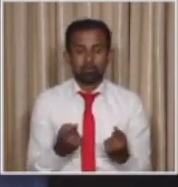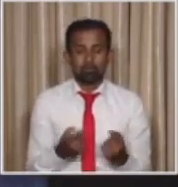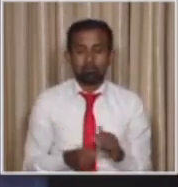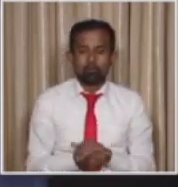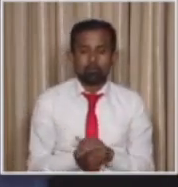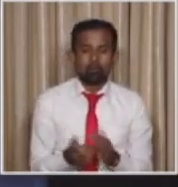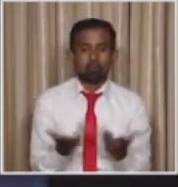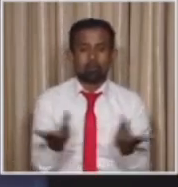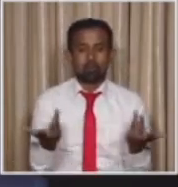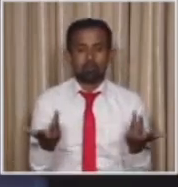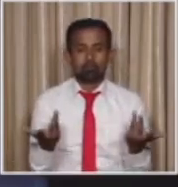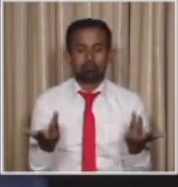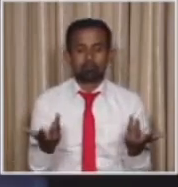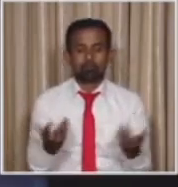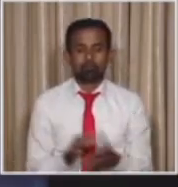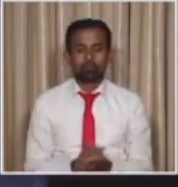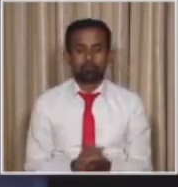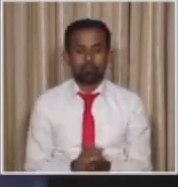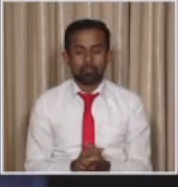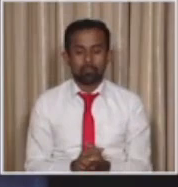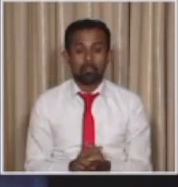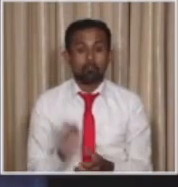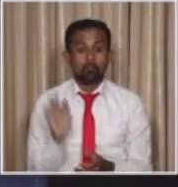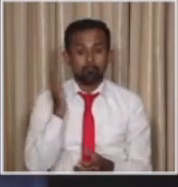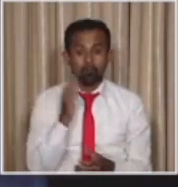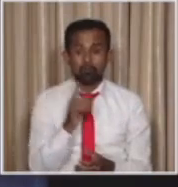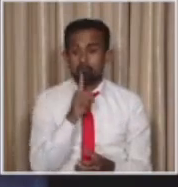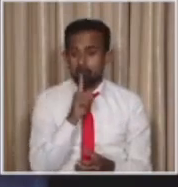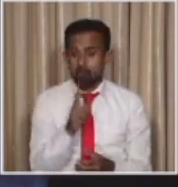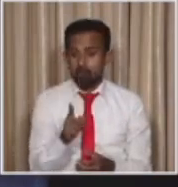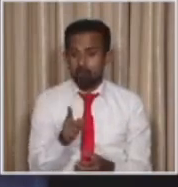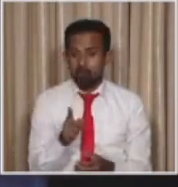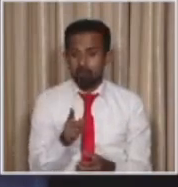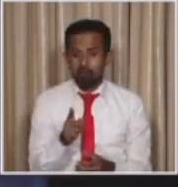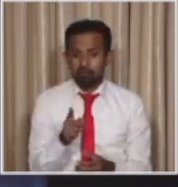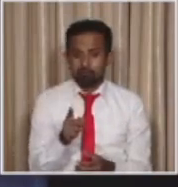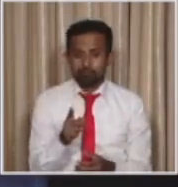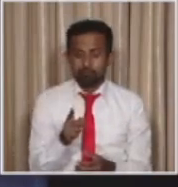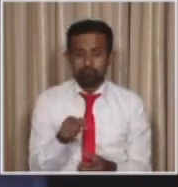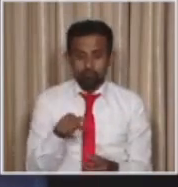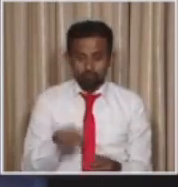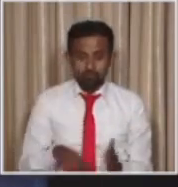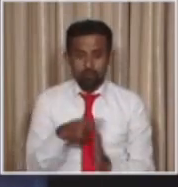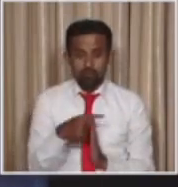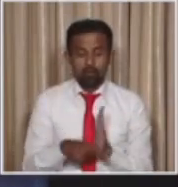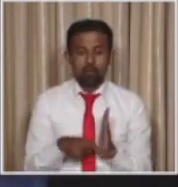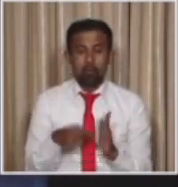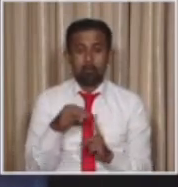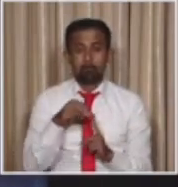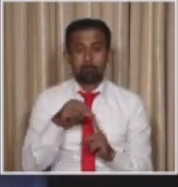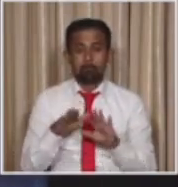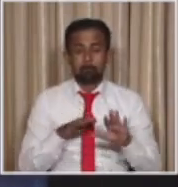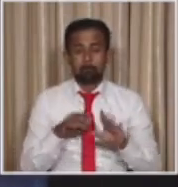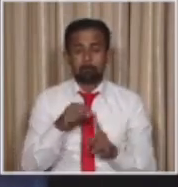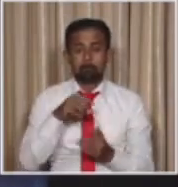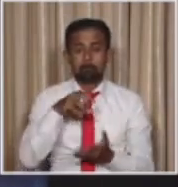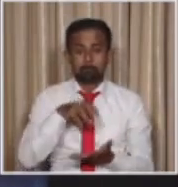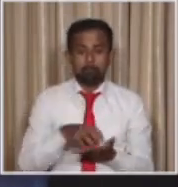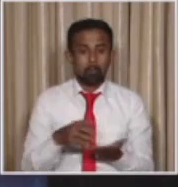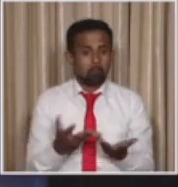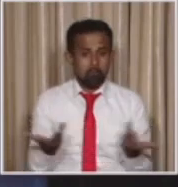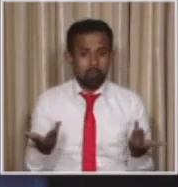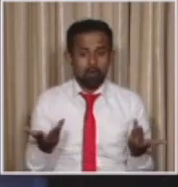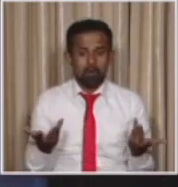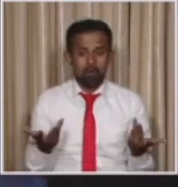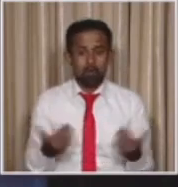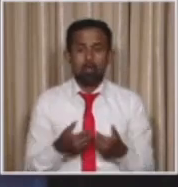කඩේ යන්නේ නැහැ සාකරු සභාපතිතුමනි අපි විශේෂයෙන්ම කියනවා කරුණා කළා අද මේ රටේ ප්‍රාදේශ සභා ටික තියන්න බැරි නම්